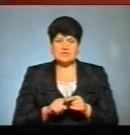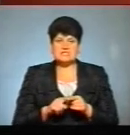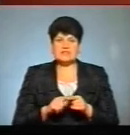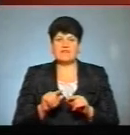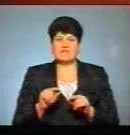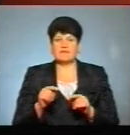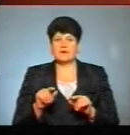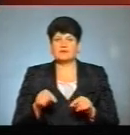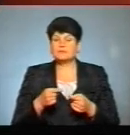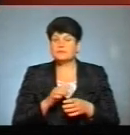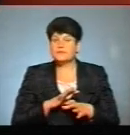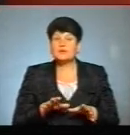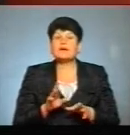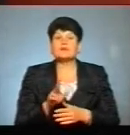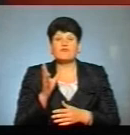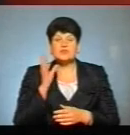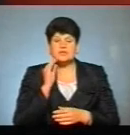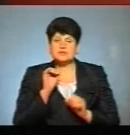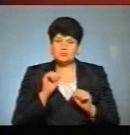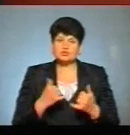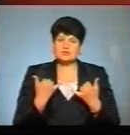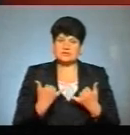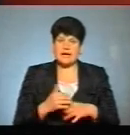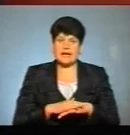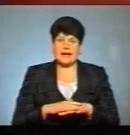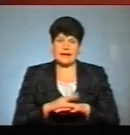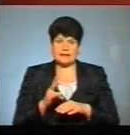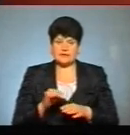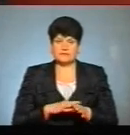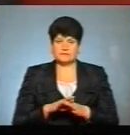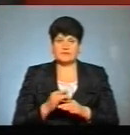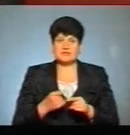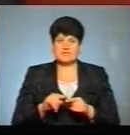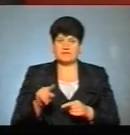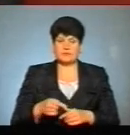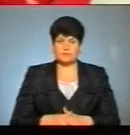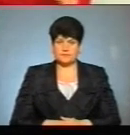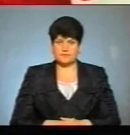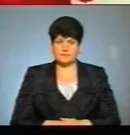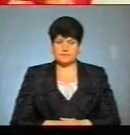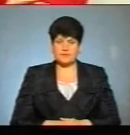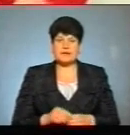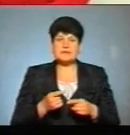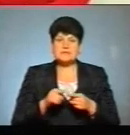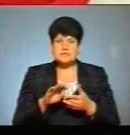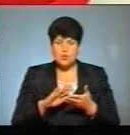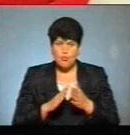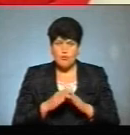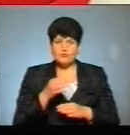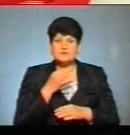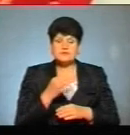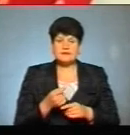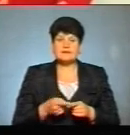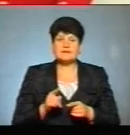були дотримані. Як ви вважаєте, чи зможуть зараз ринки дотриматися цих вимог і працювати? Ці вимоги, що ви тільки що перелічили,